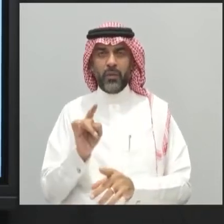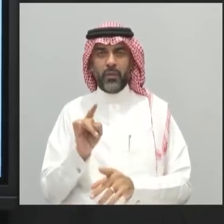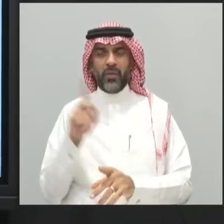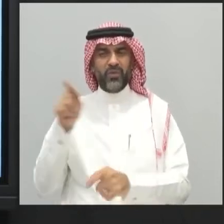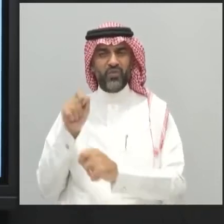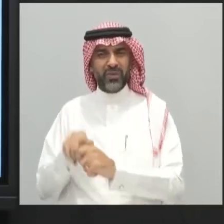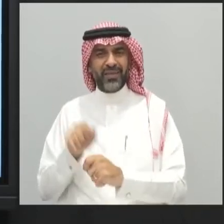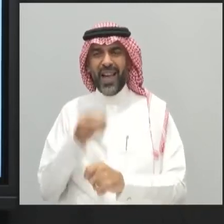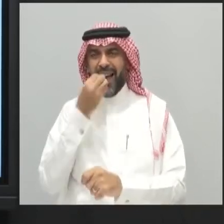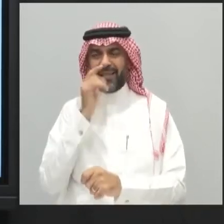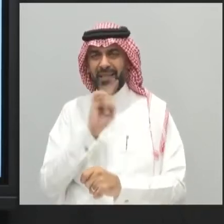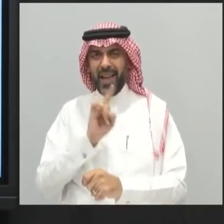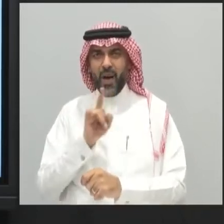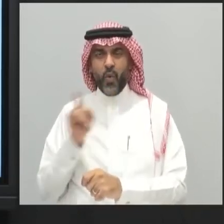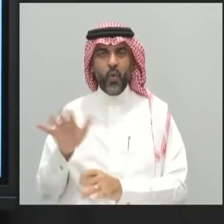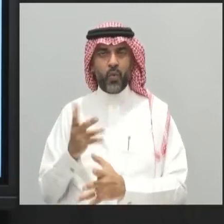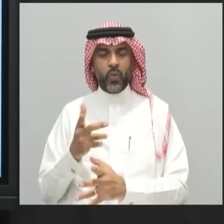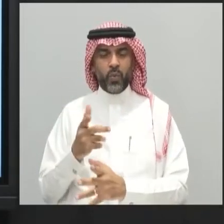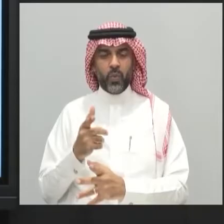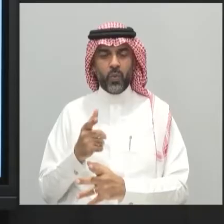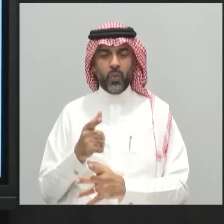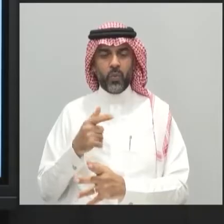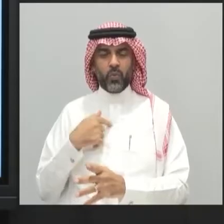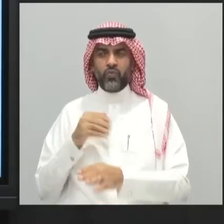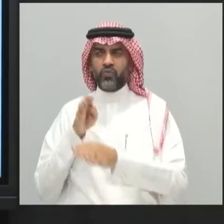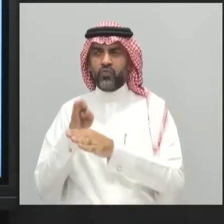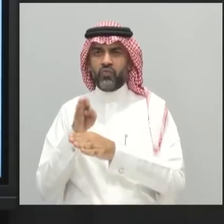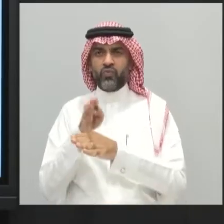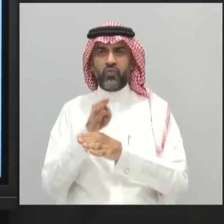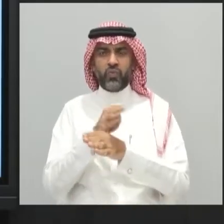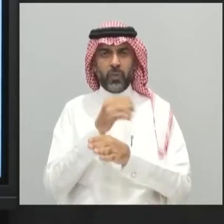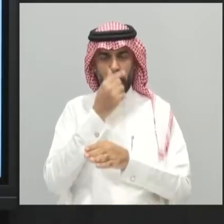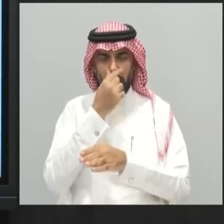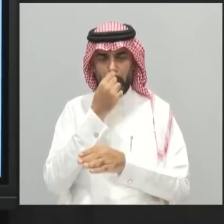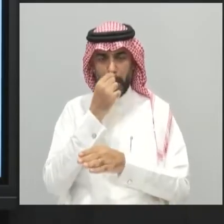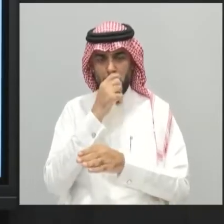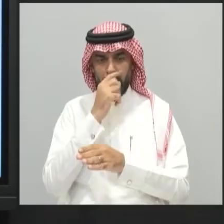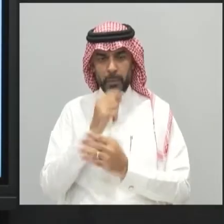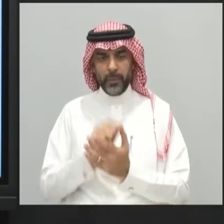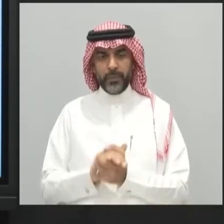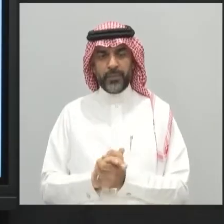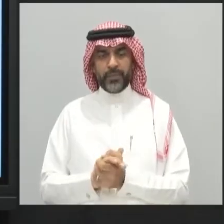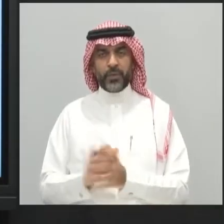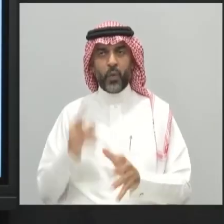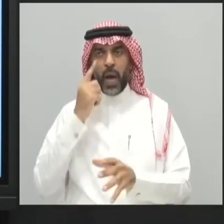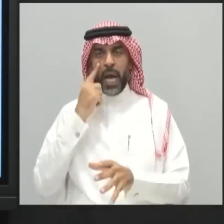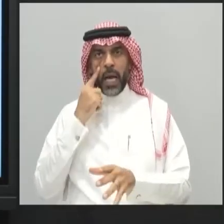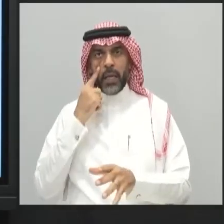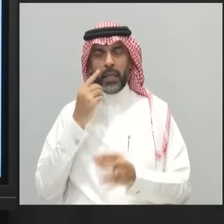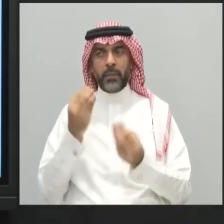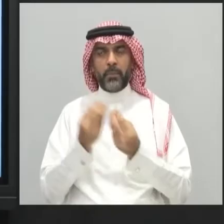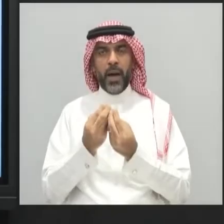لا يصنع غذائه بنفسه ولكنه الان يلجا عن طريق عمليه التكافل اي يعيش معيشه ماذا